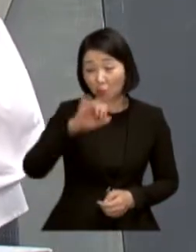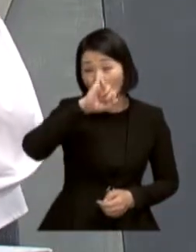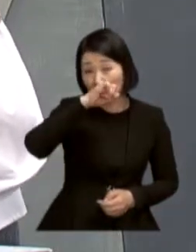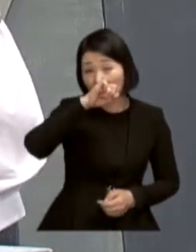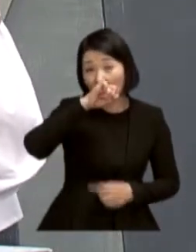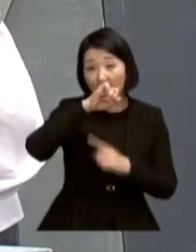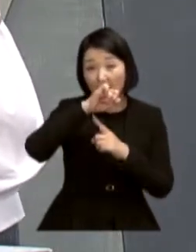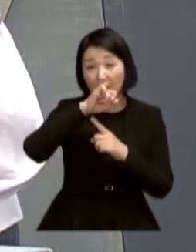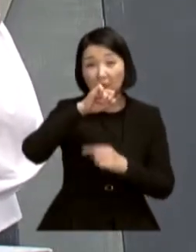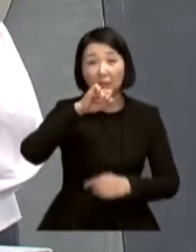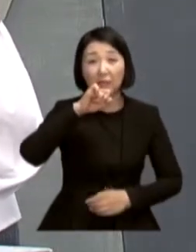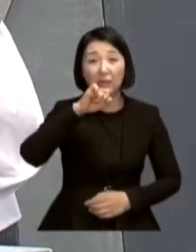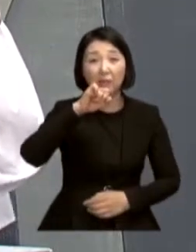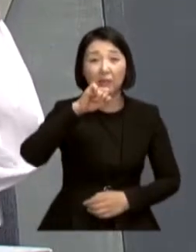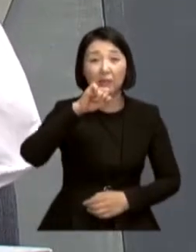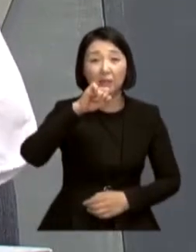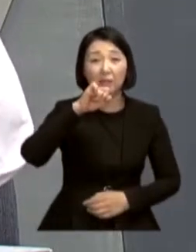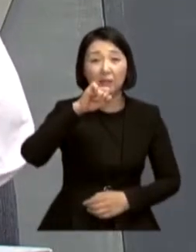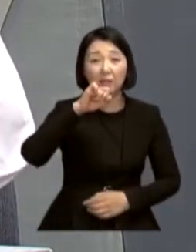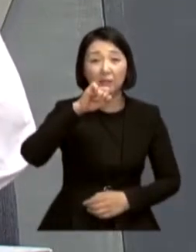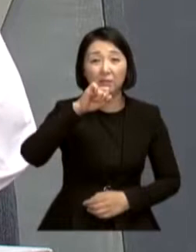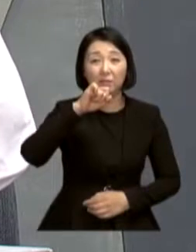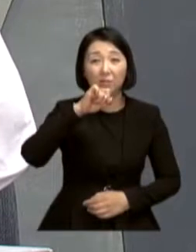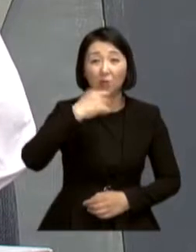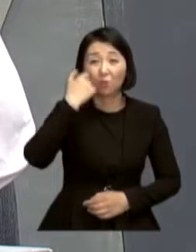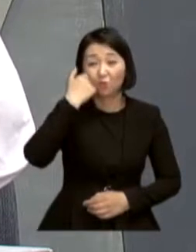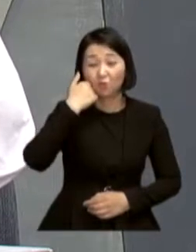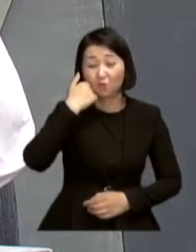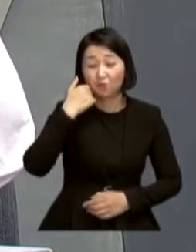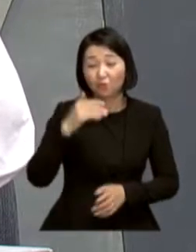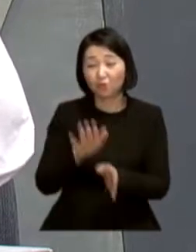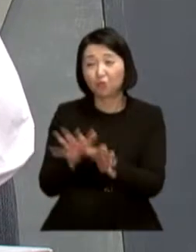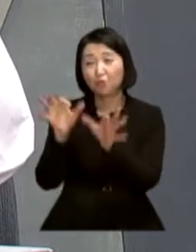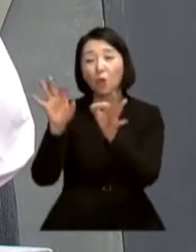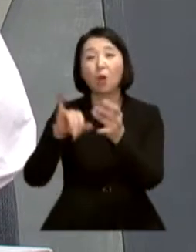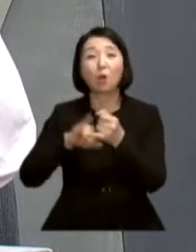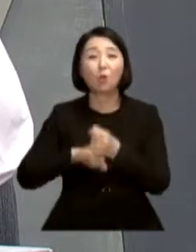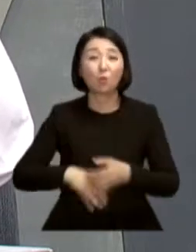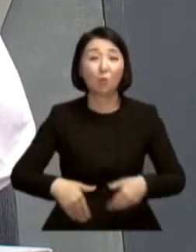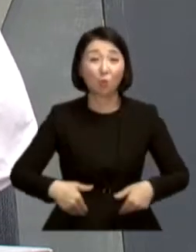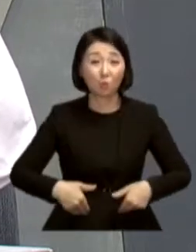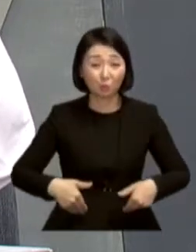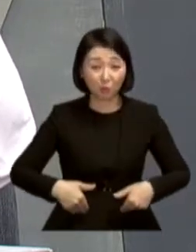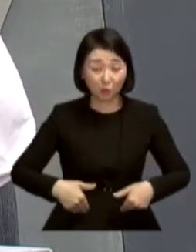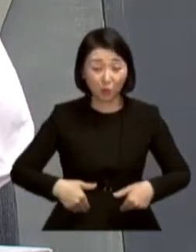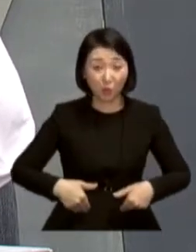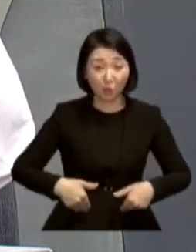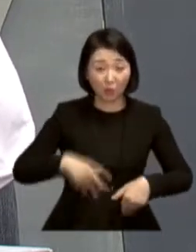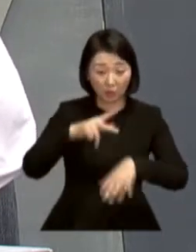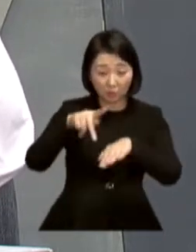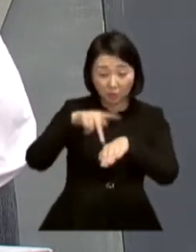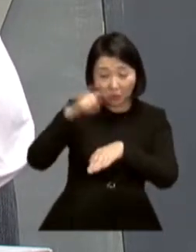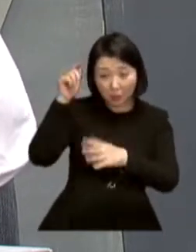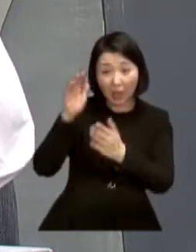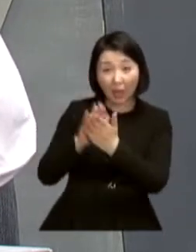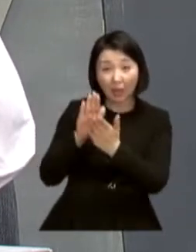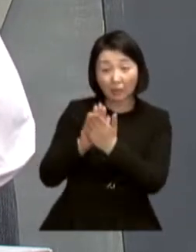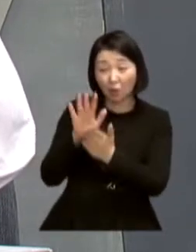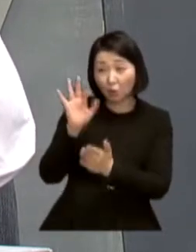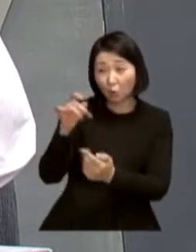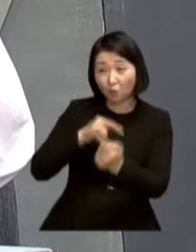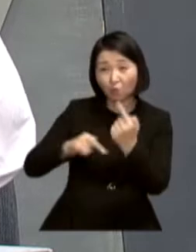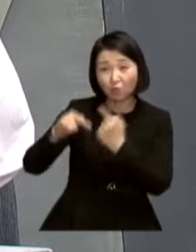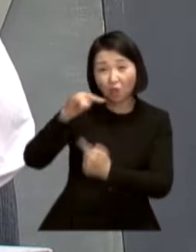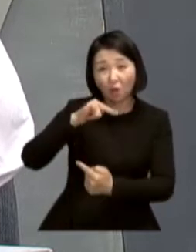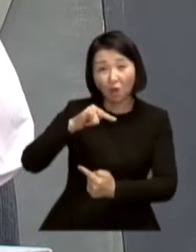재정적인 면은 지금 온전히 그 정말 누군가의 후원이 없으면 자체적으로 해나갈 수 있는